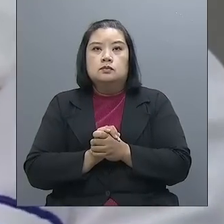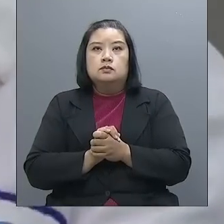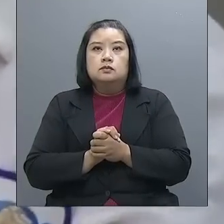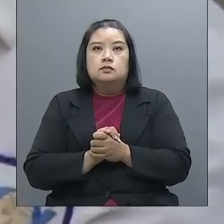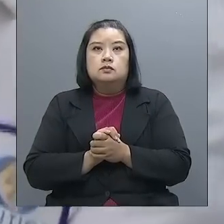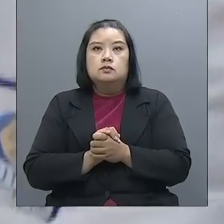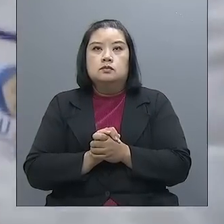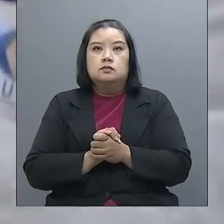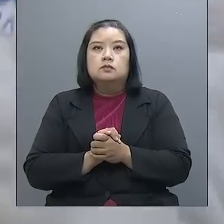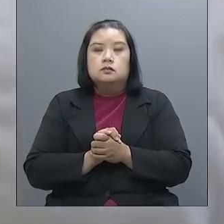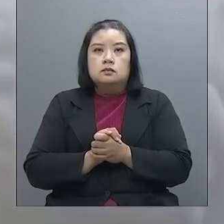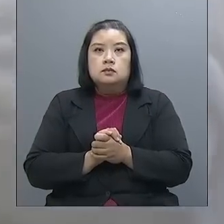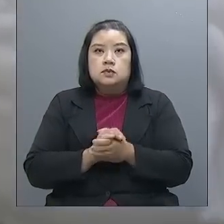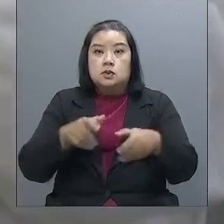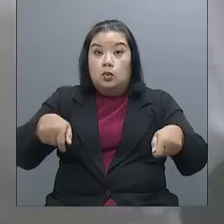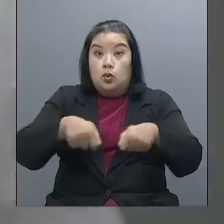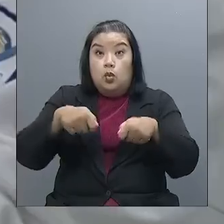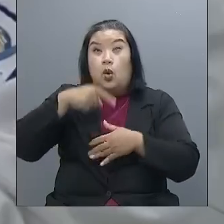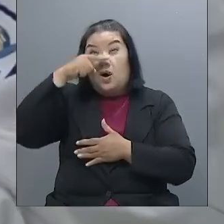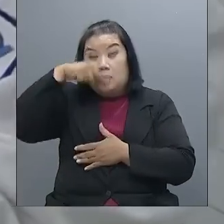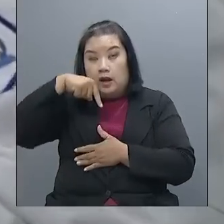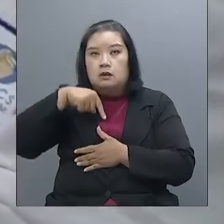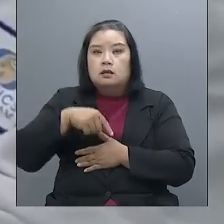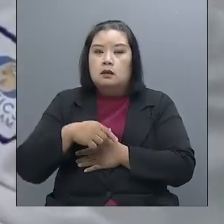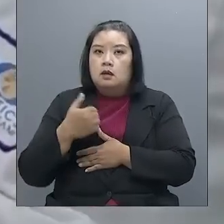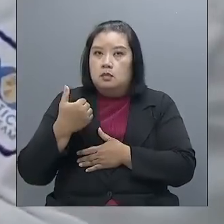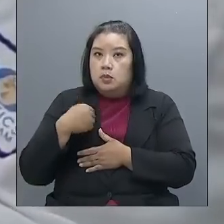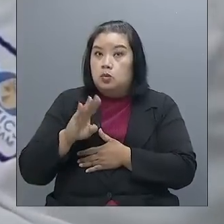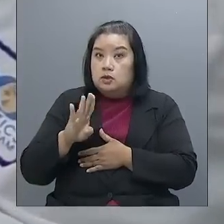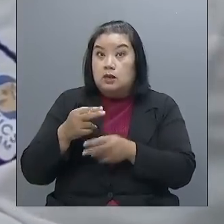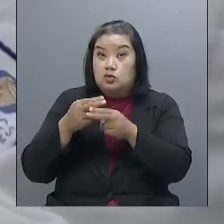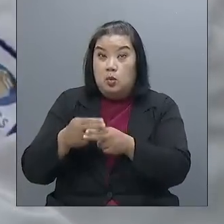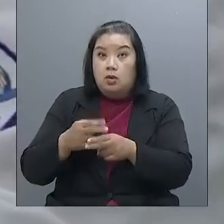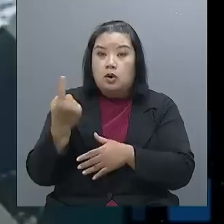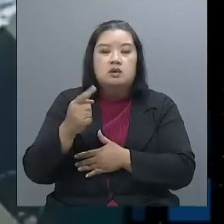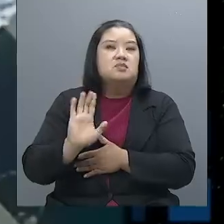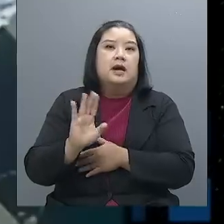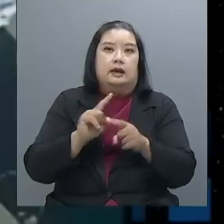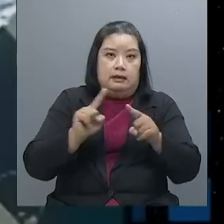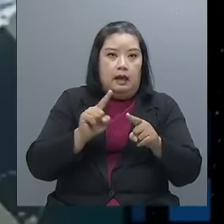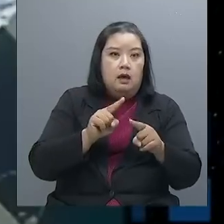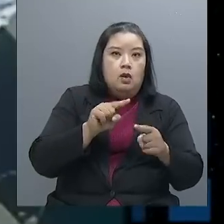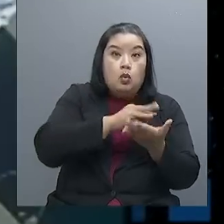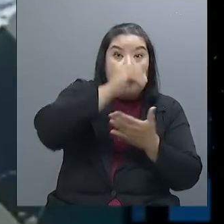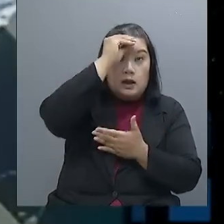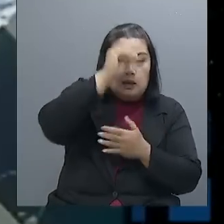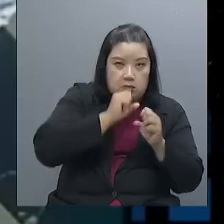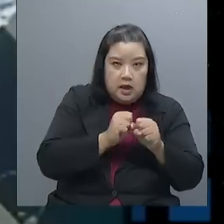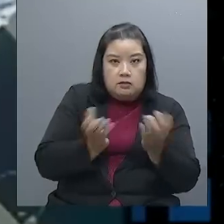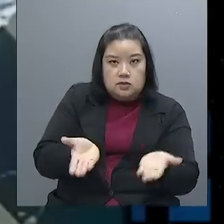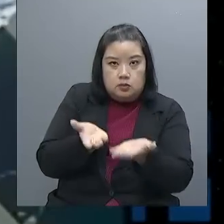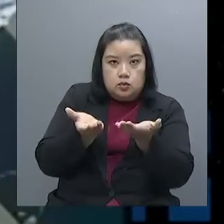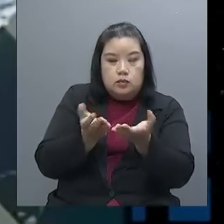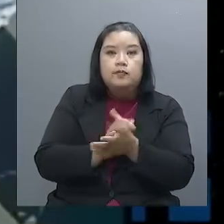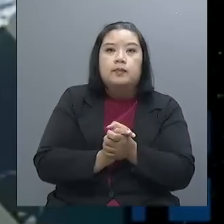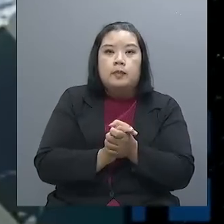ภารกิจพาครัวไทยสู่อวกาศก็ไม่ได้มีเฉพาะบริษัทรายใหญ่เท่านั้นนะคะแต่ว่าภาคการศึกษาก็มีความพยายามผลักดันเรื่องนี้เหมือนกันค่ะอย่างกีตะ